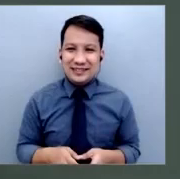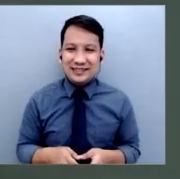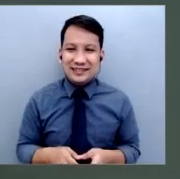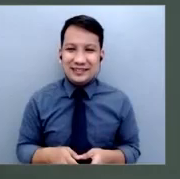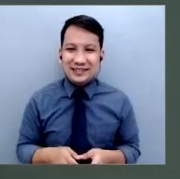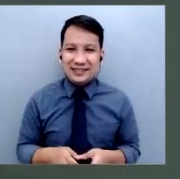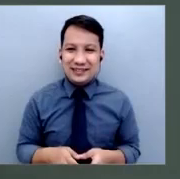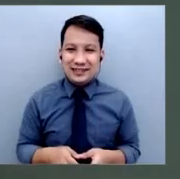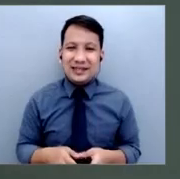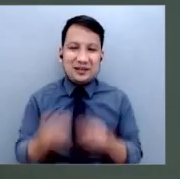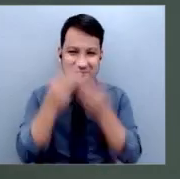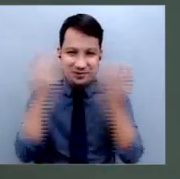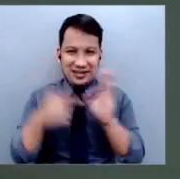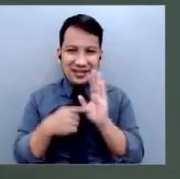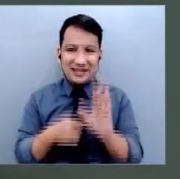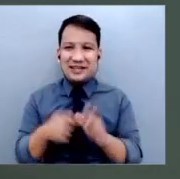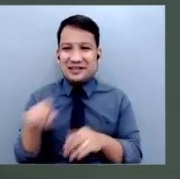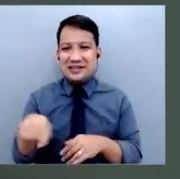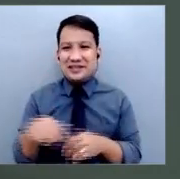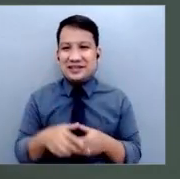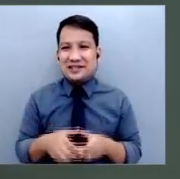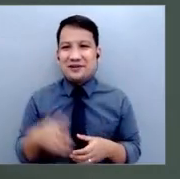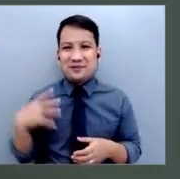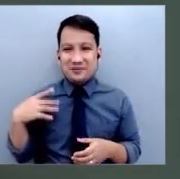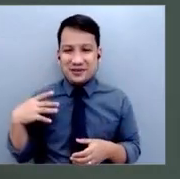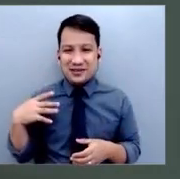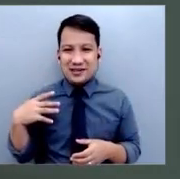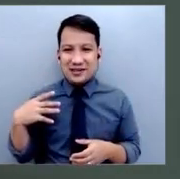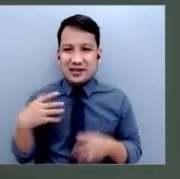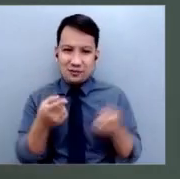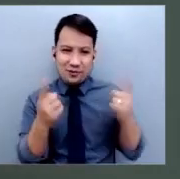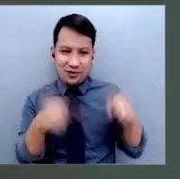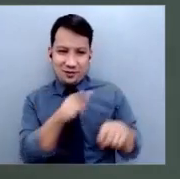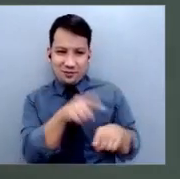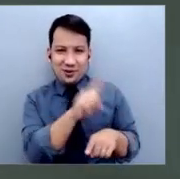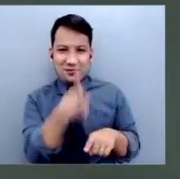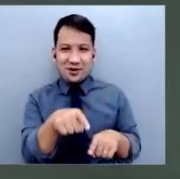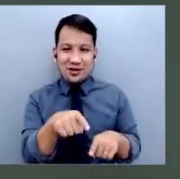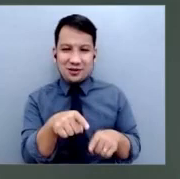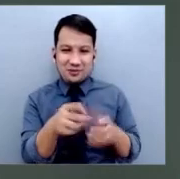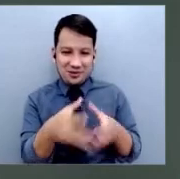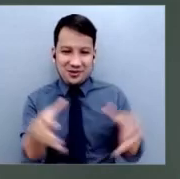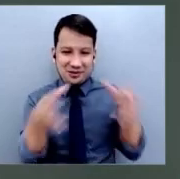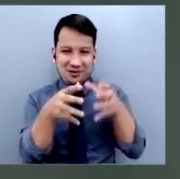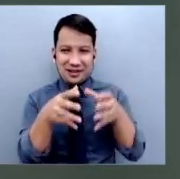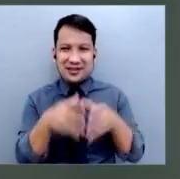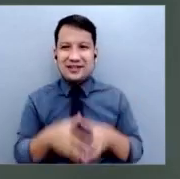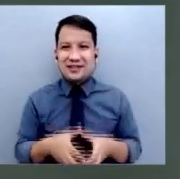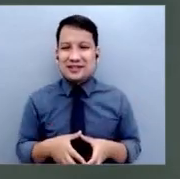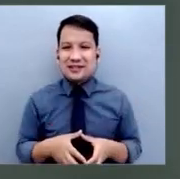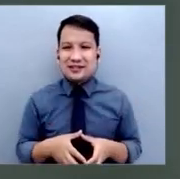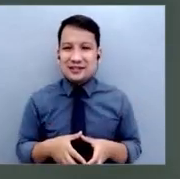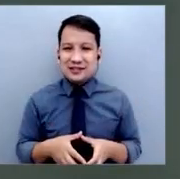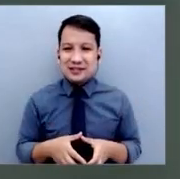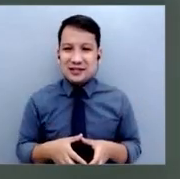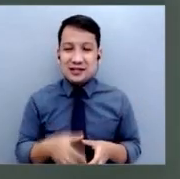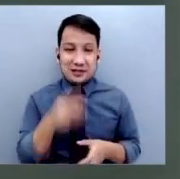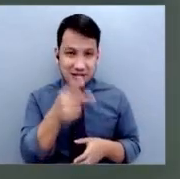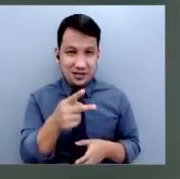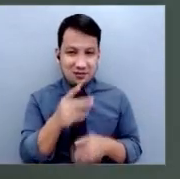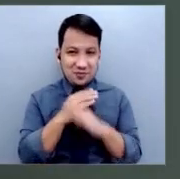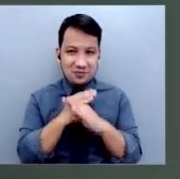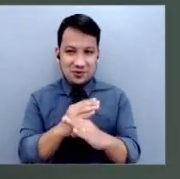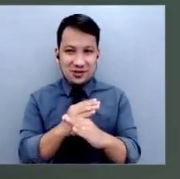K. Wait. Ano yun? Kangkong o kalabasa? Marga, K is for